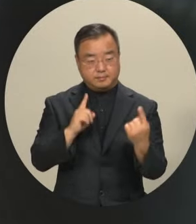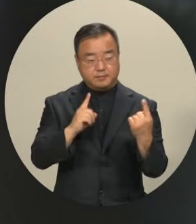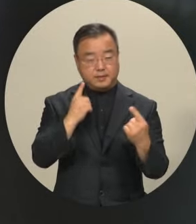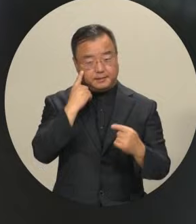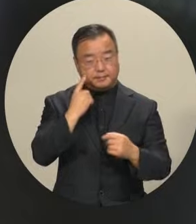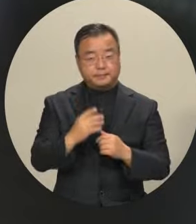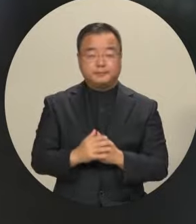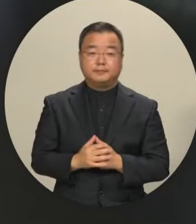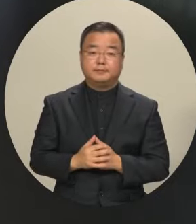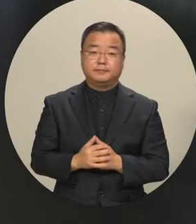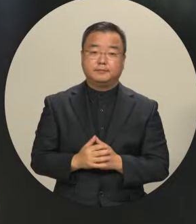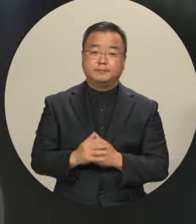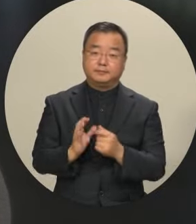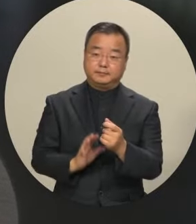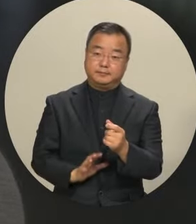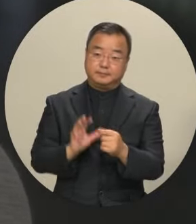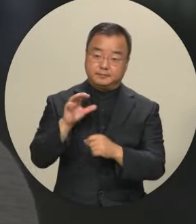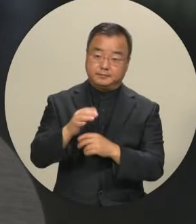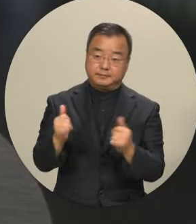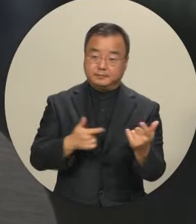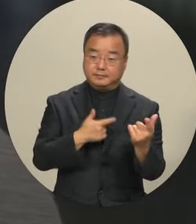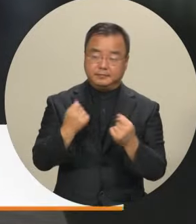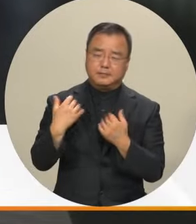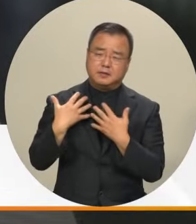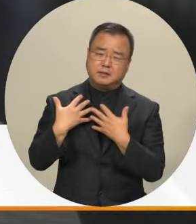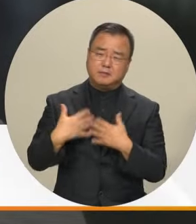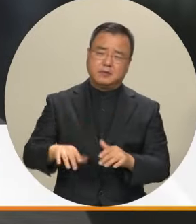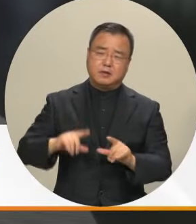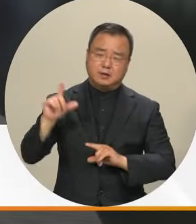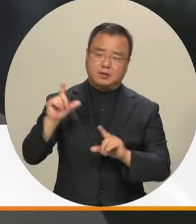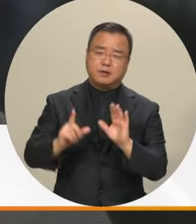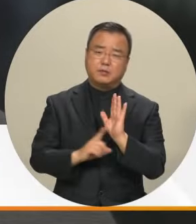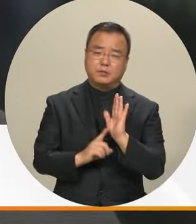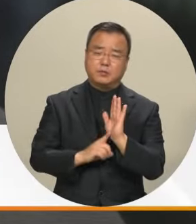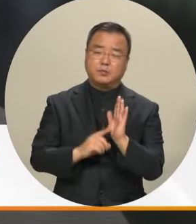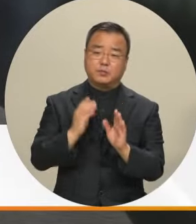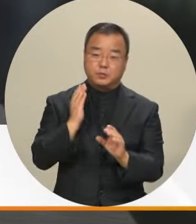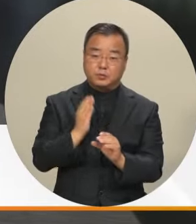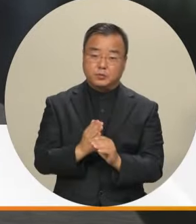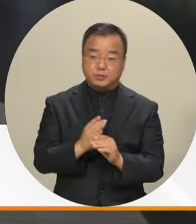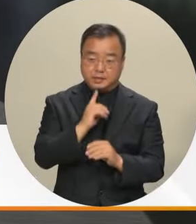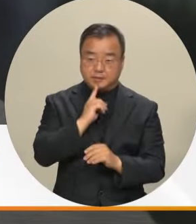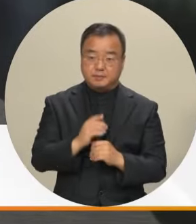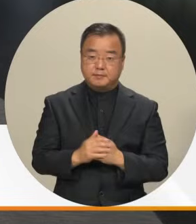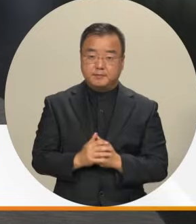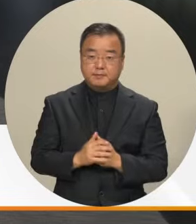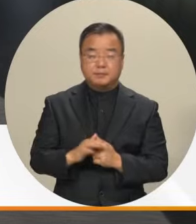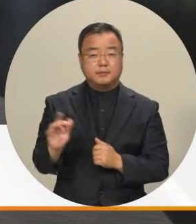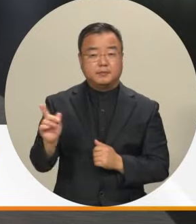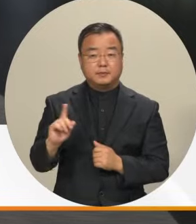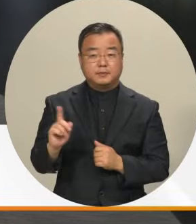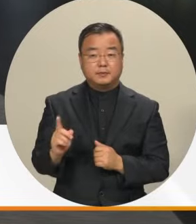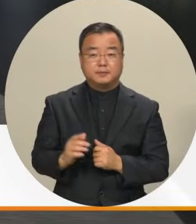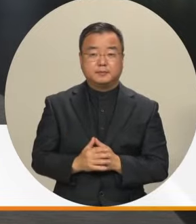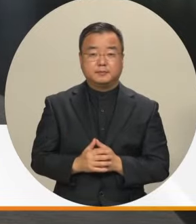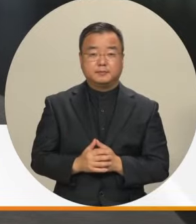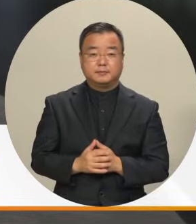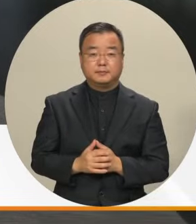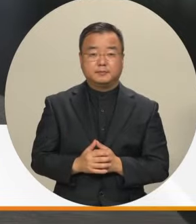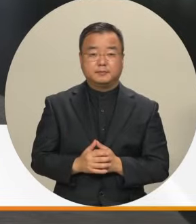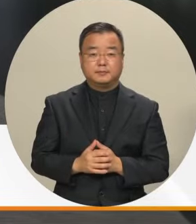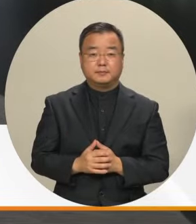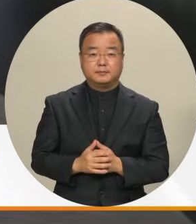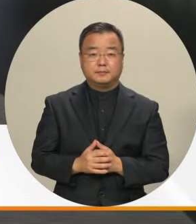반갑습니다네이 전 세계인이 동시 다발적으로 무기력 증세를 호소하고 있다라고 짚어 주셨습니다 이게 어떤 이유 때문일까요네